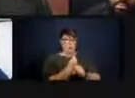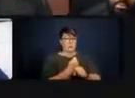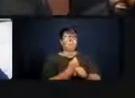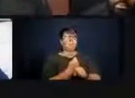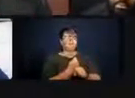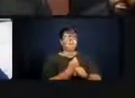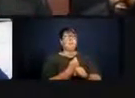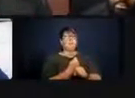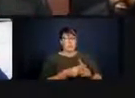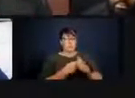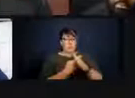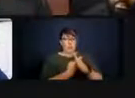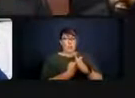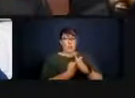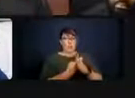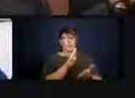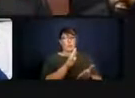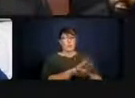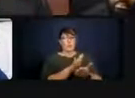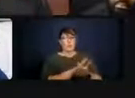Sisi tuli